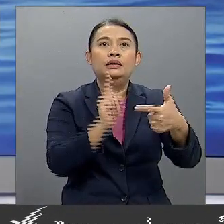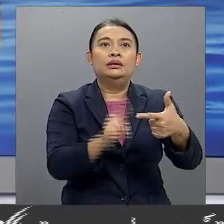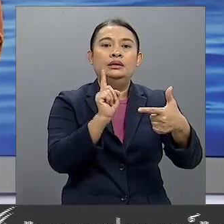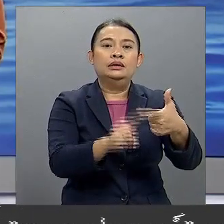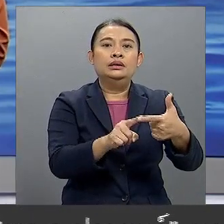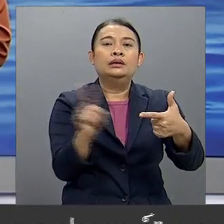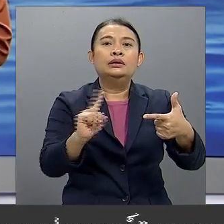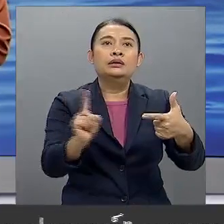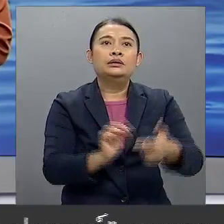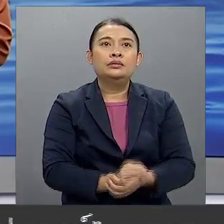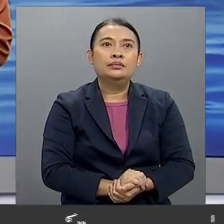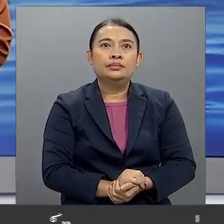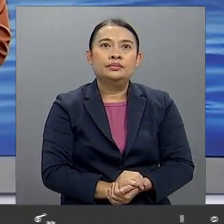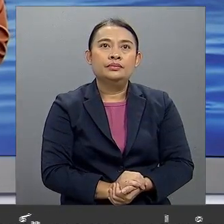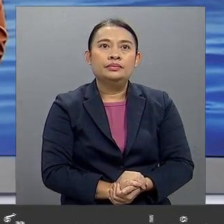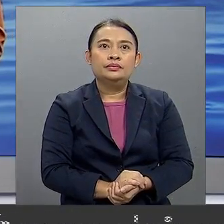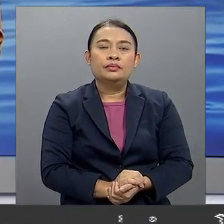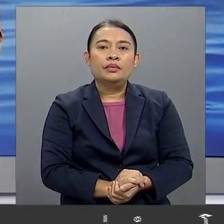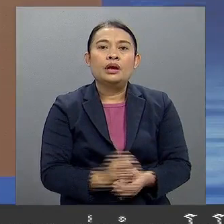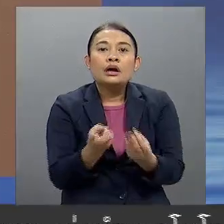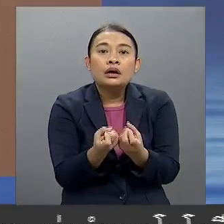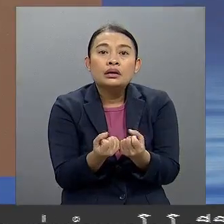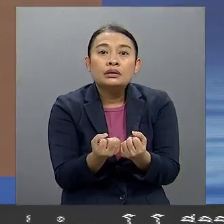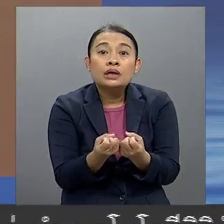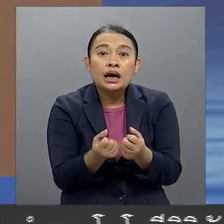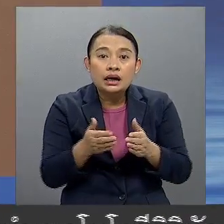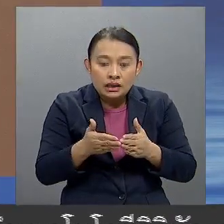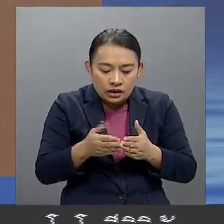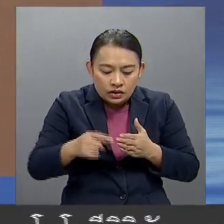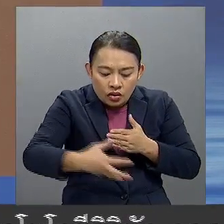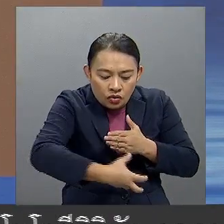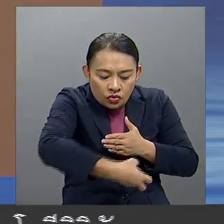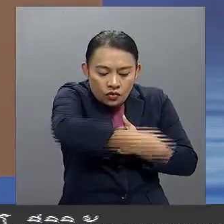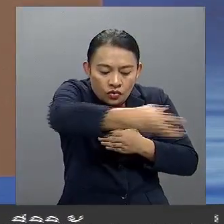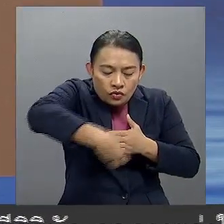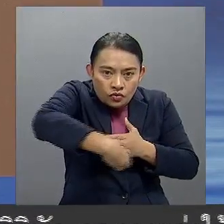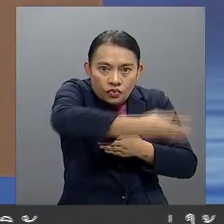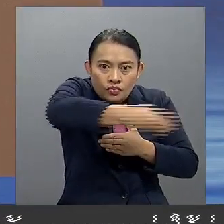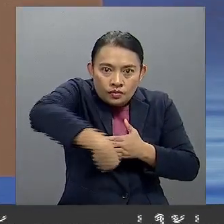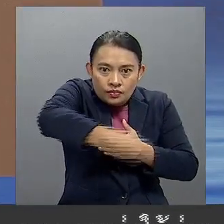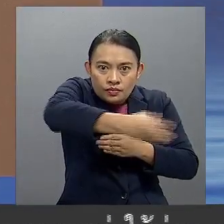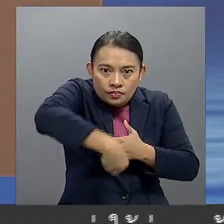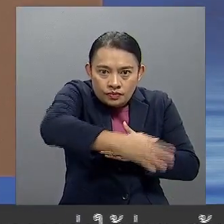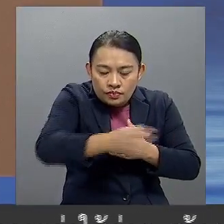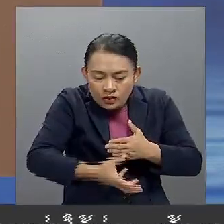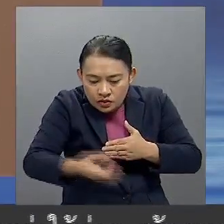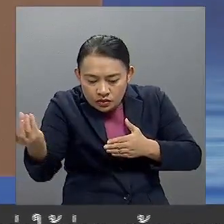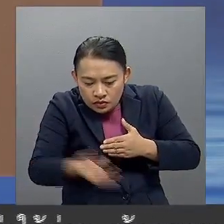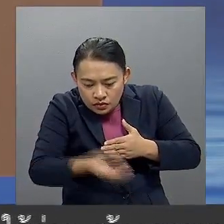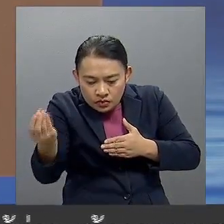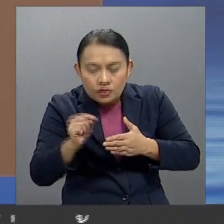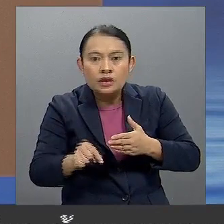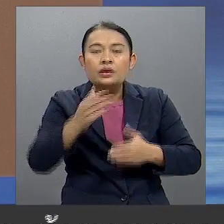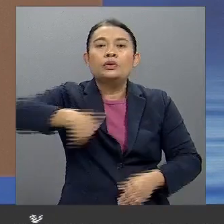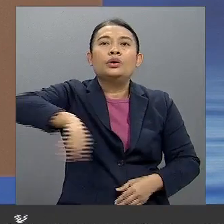ดลอกและก็ดูดสายออกจากบริเวหัวเรือซึถือเป็นวธีการที่ส่วนใหญ่ใช้กันและตามปกติแล้ว